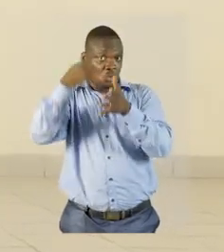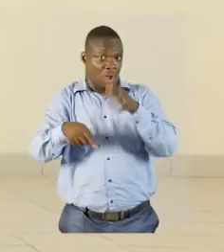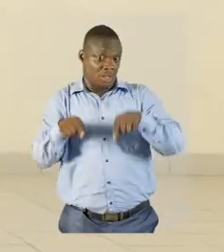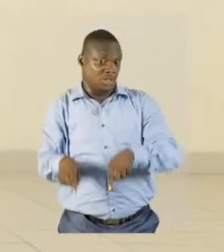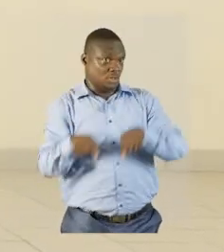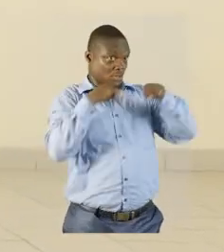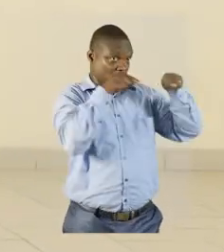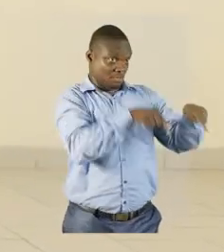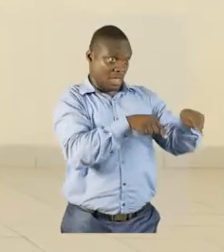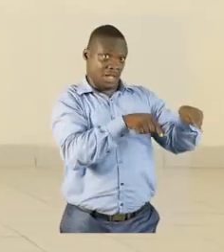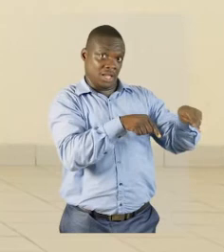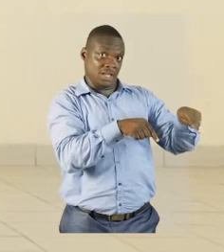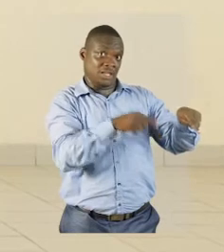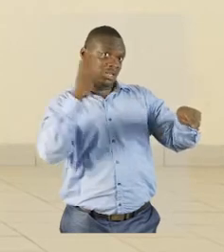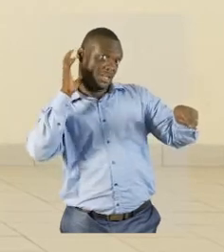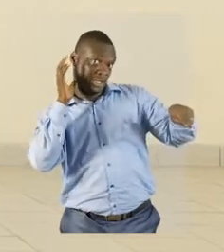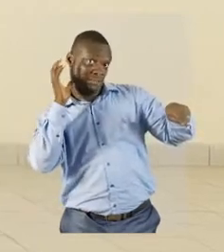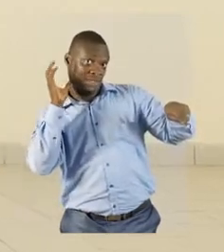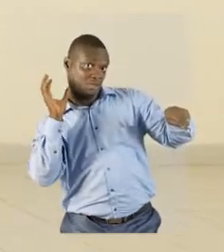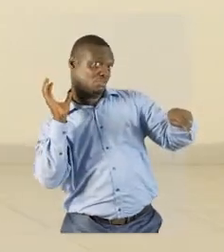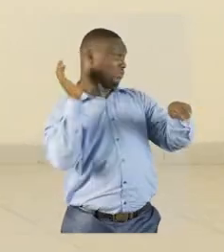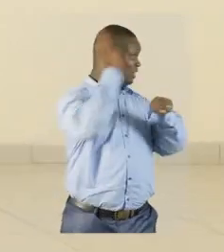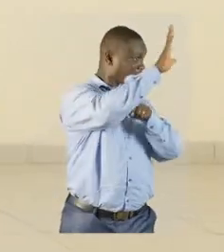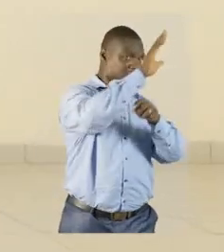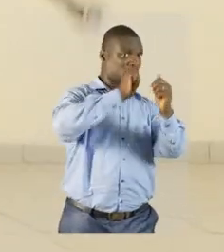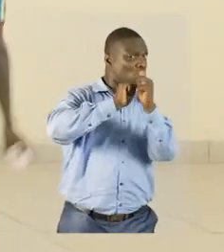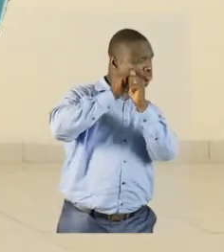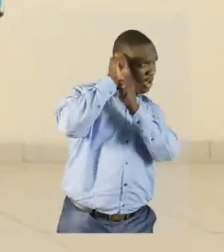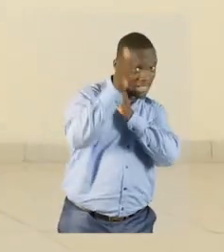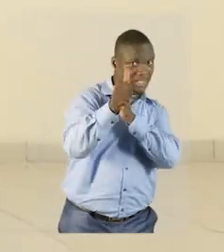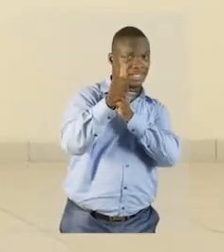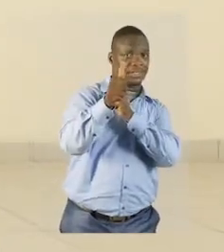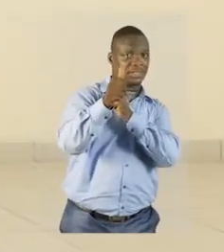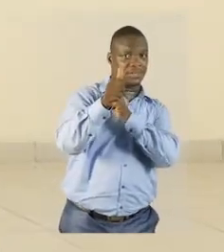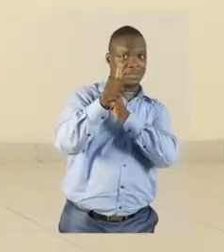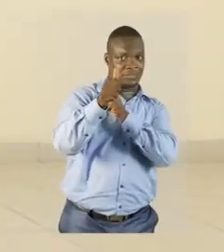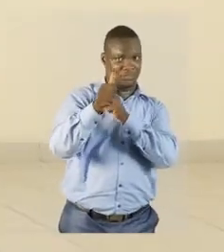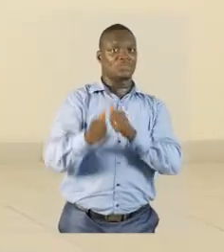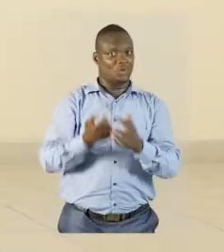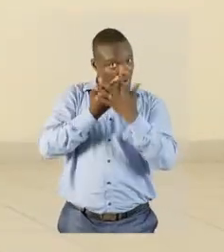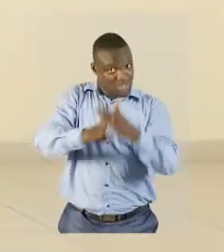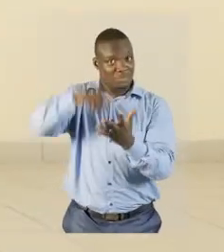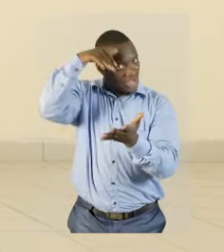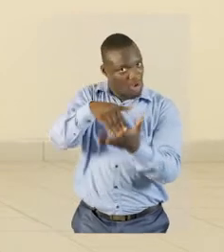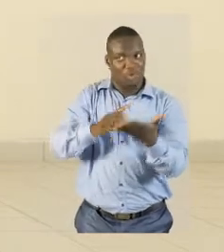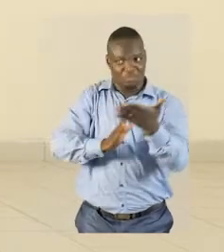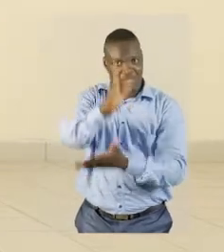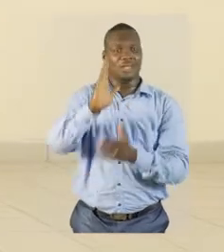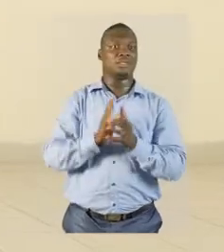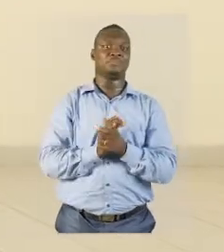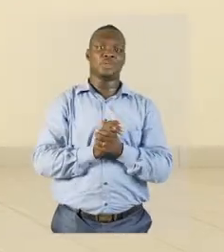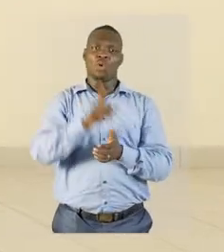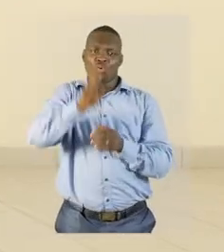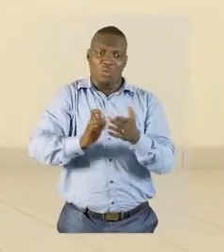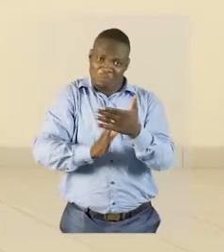flexion, sursaut, pas chassé, et hop, on lance. Très bien, on va refaire encore une fois. Allez, il faut s'appliquer,